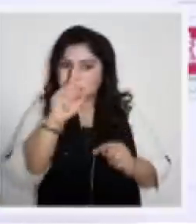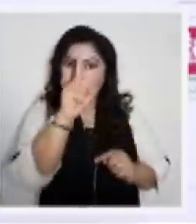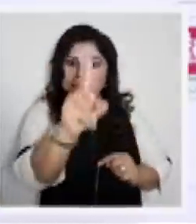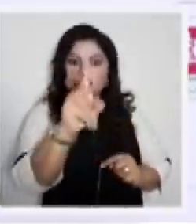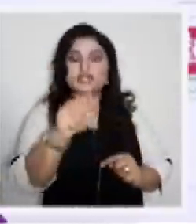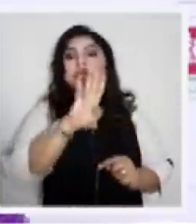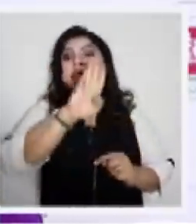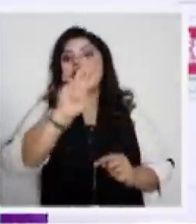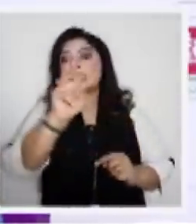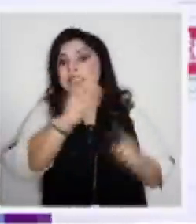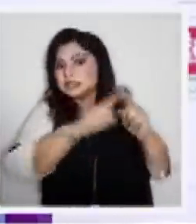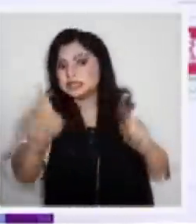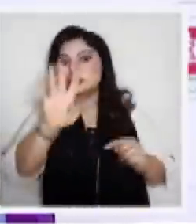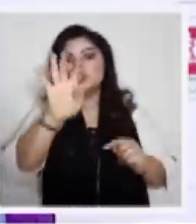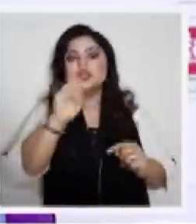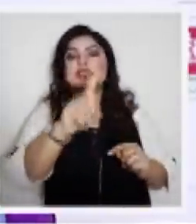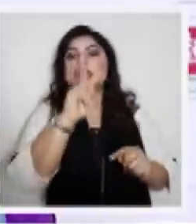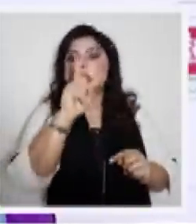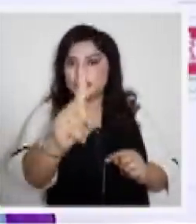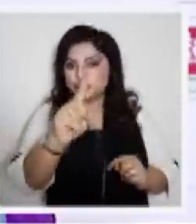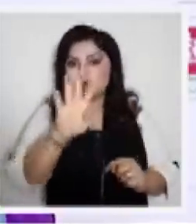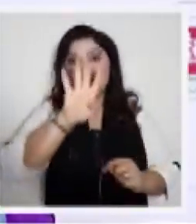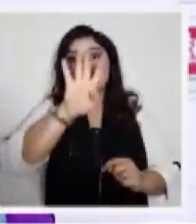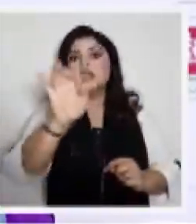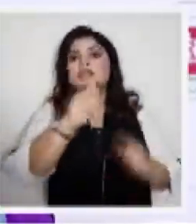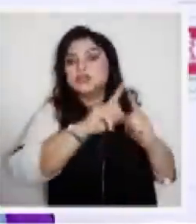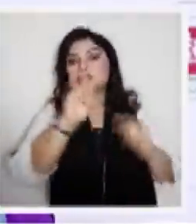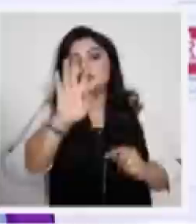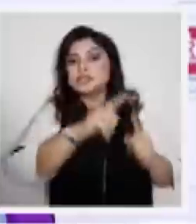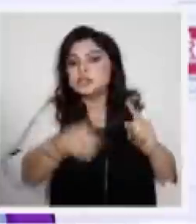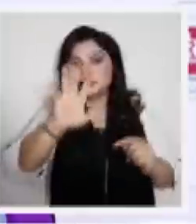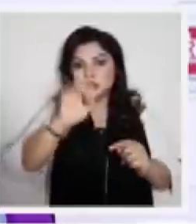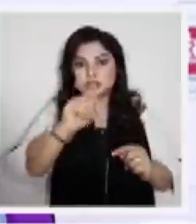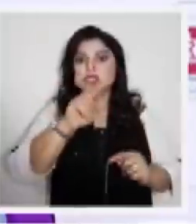24 ঘন্টায় মৃত্যুবরণ করেছেন তাদের বয়স বিভাজনে 21 থেকে 30 বছর 1 জন,